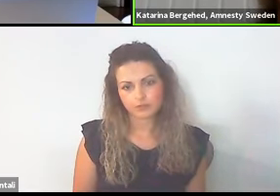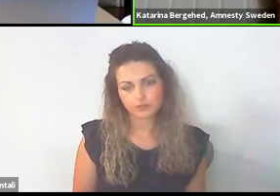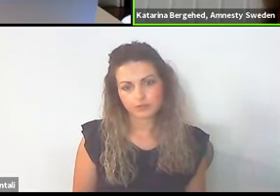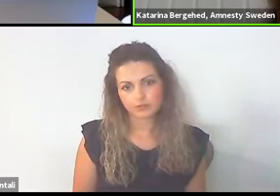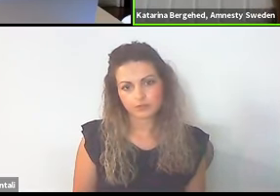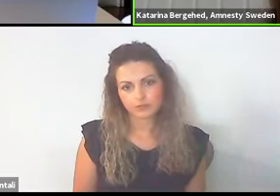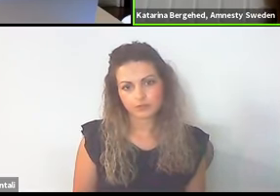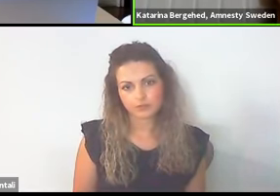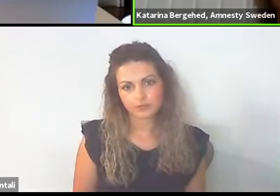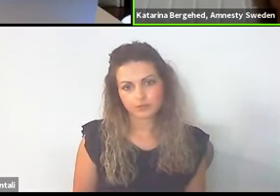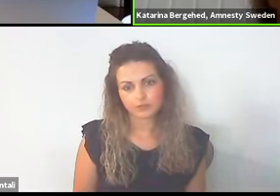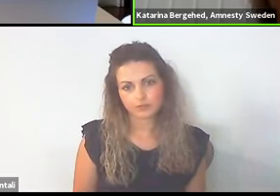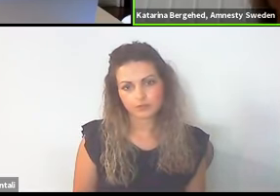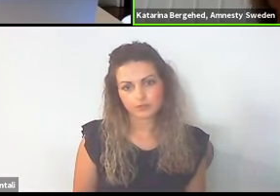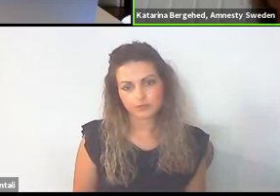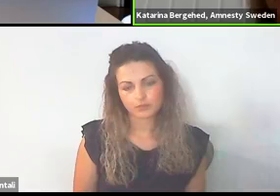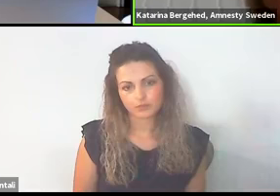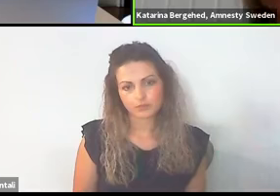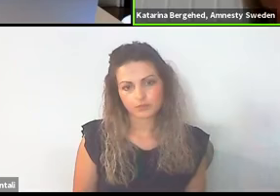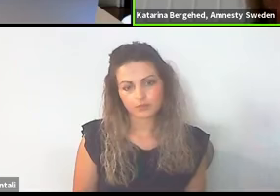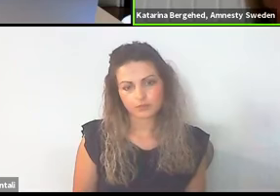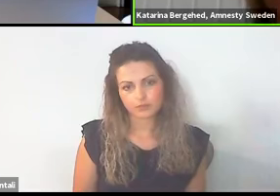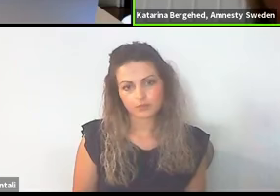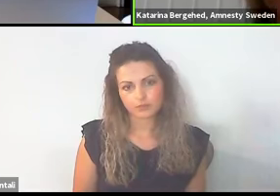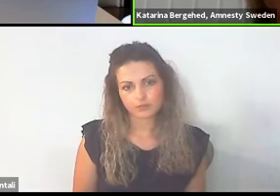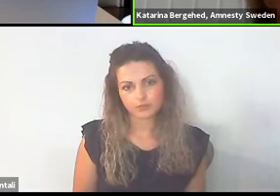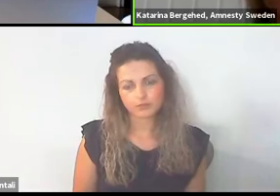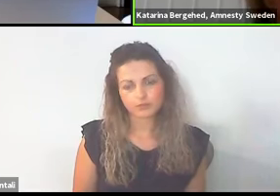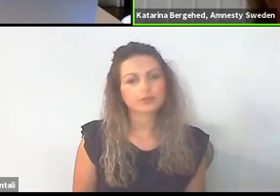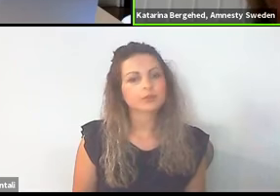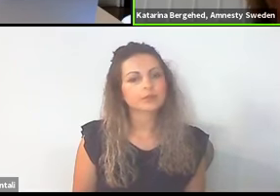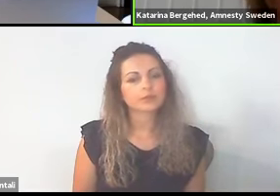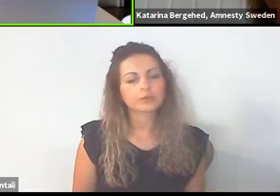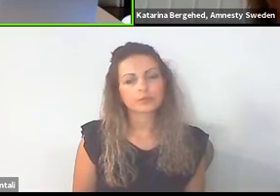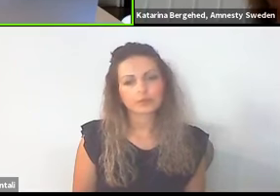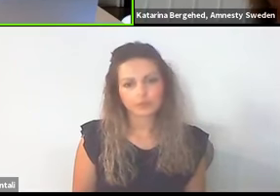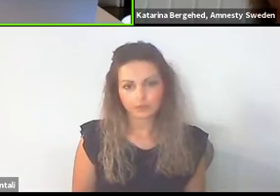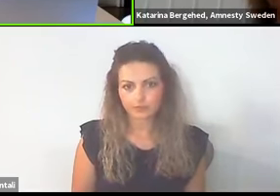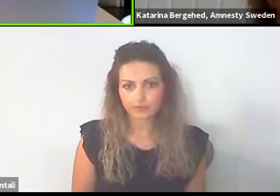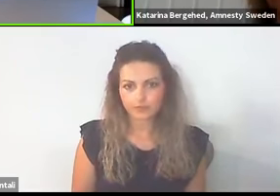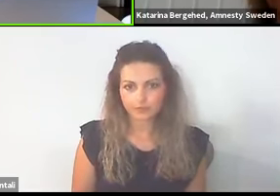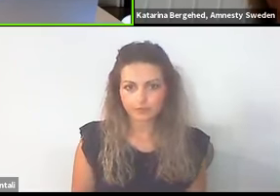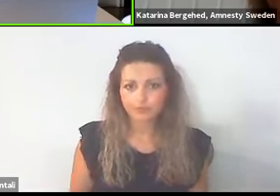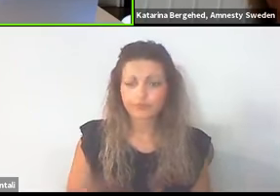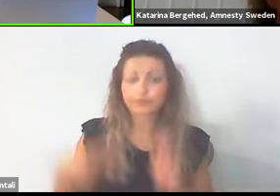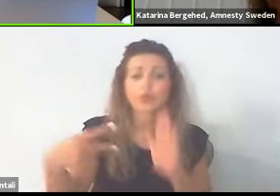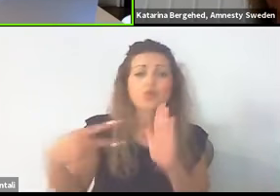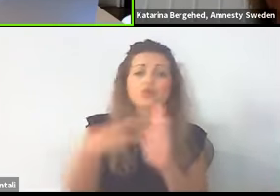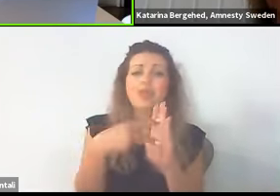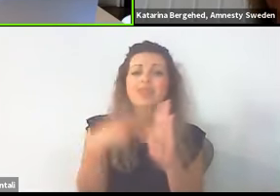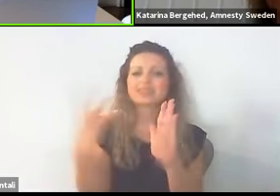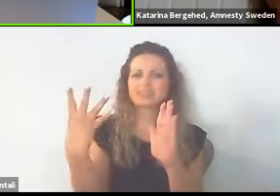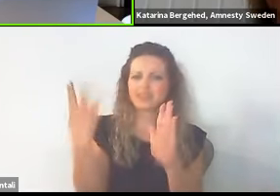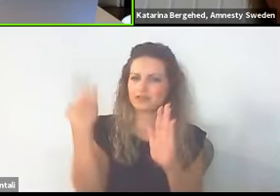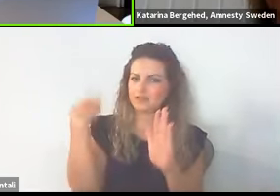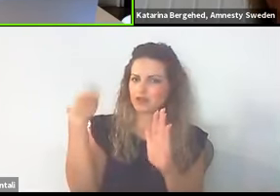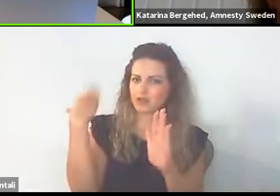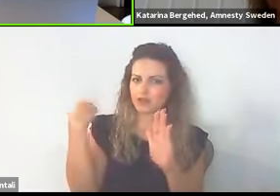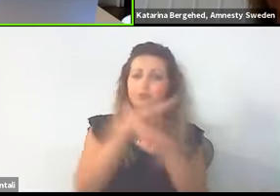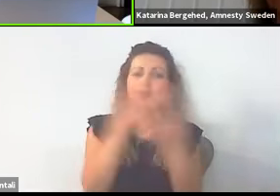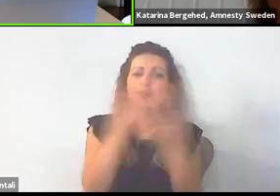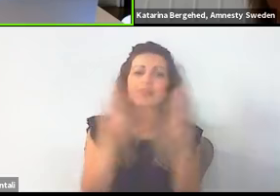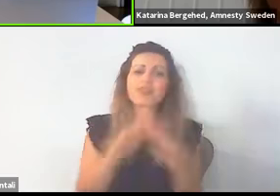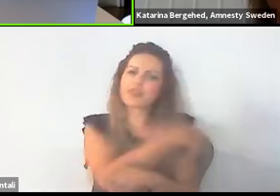International could contribute to this work. Το 2004 η Διεθνής Αμνηστία ξεκίνησε